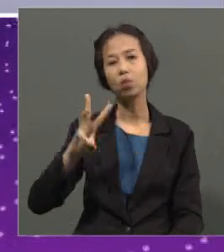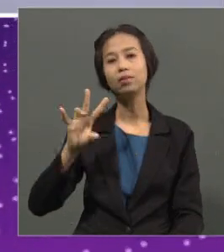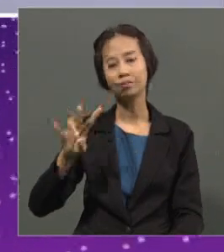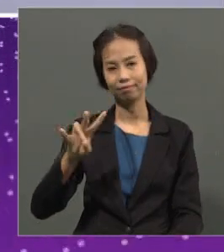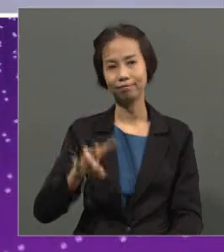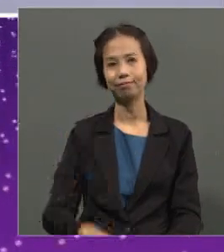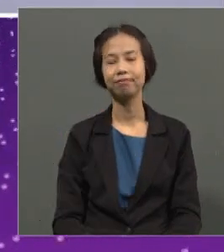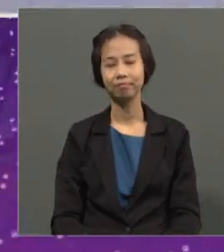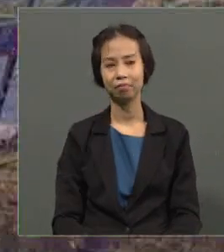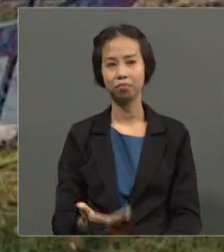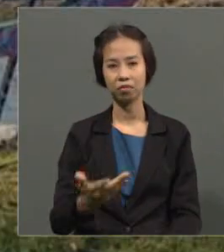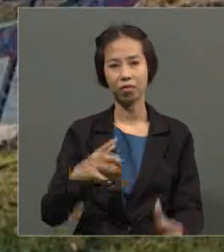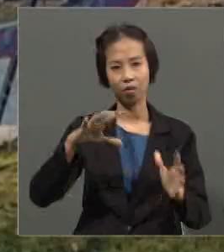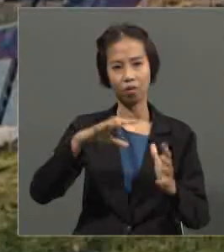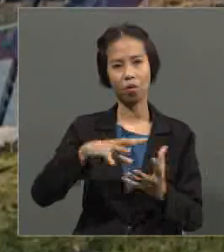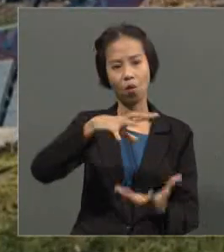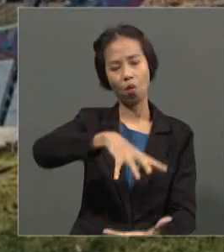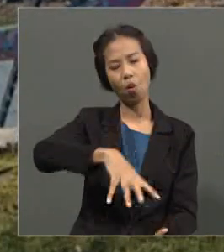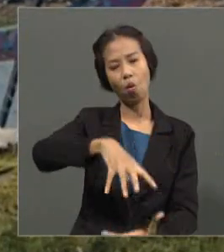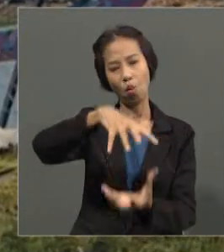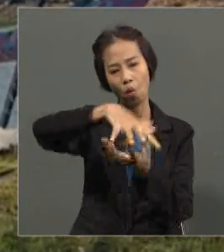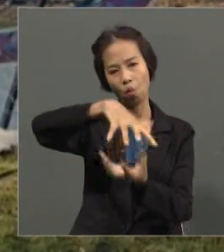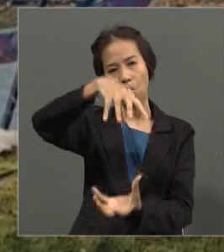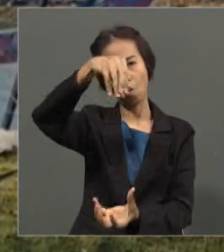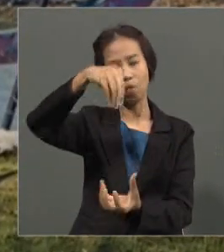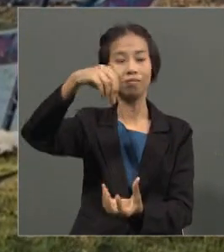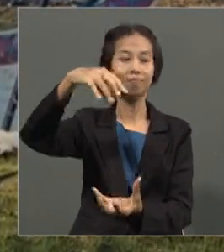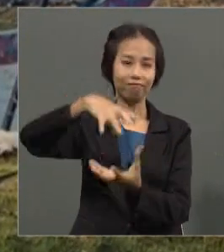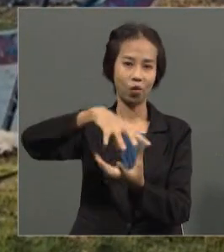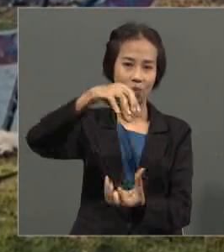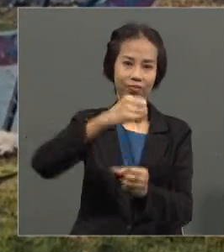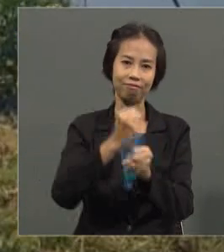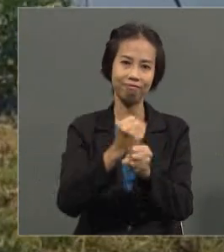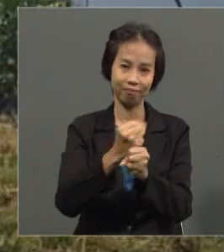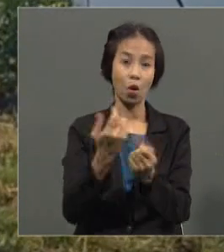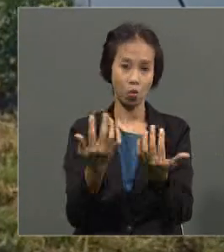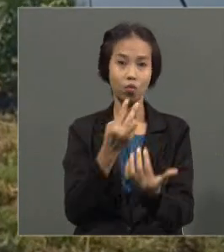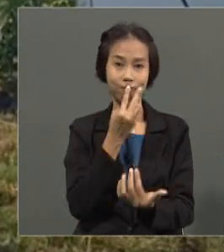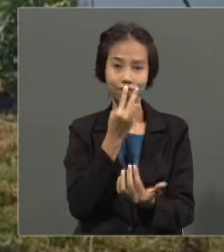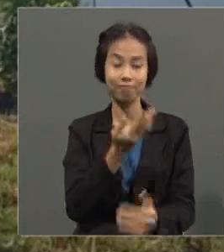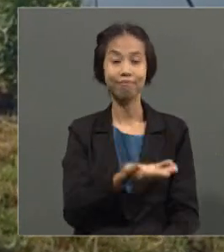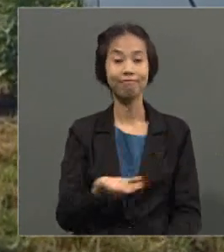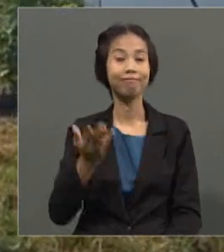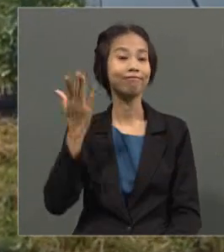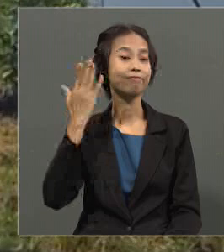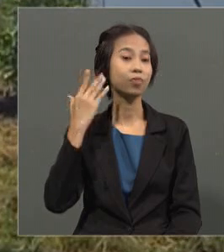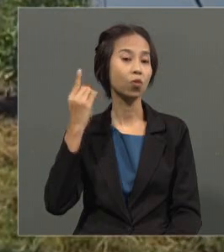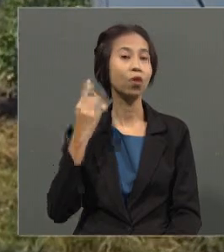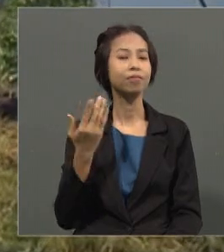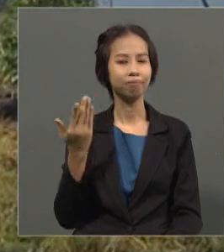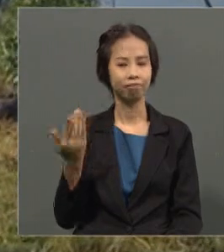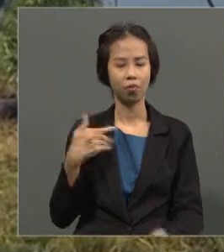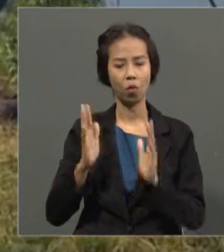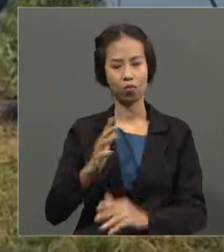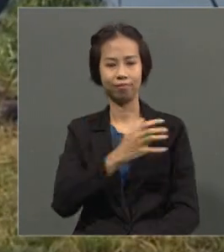ค่ะโมไฟอยู่อ่าจะอยู่ที่บริเวณนี้นะคะเดี๋ยวพาไปดูบรรยากาศเมื่อวานนี้เจ้าหน้าที่ของ